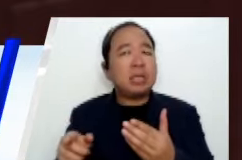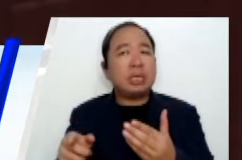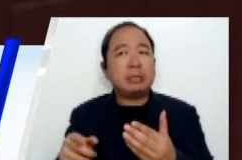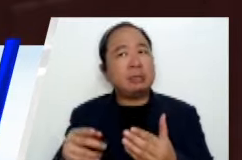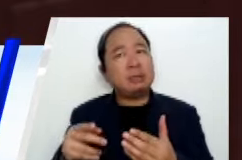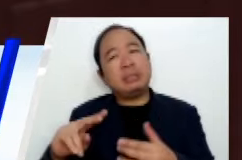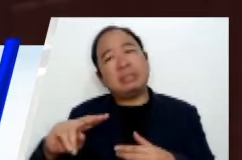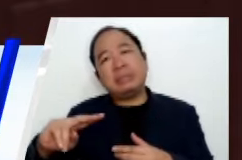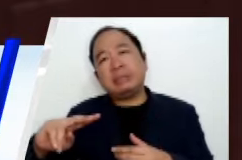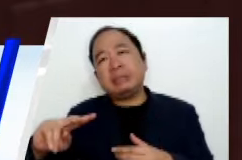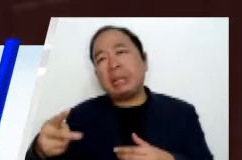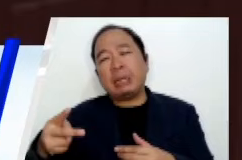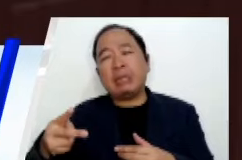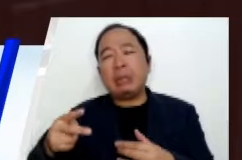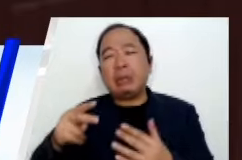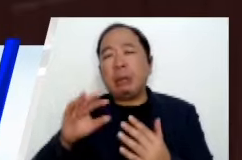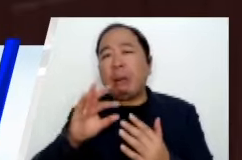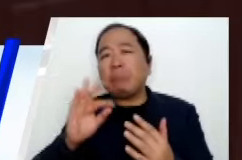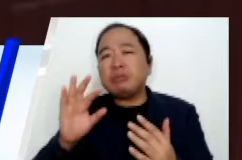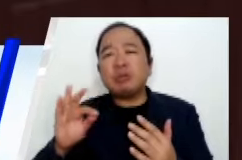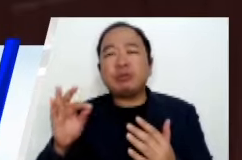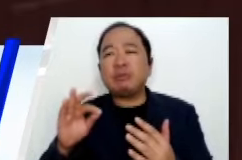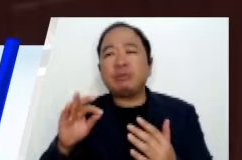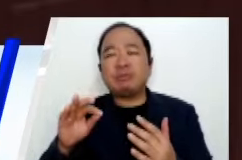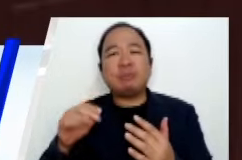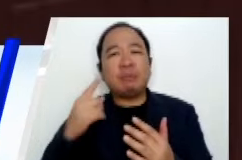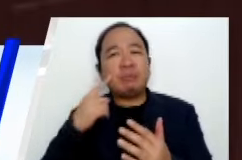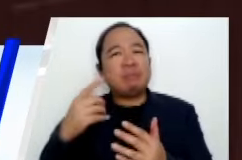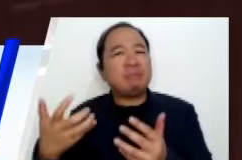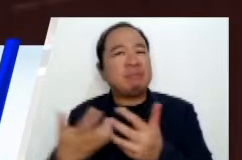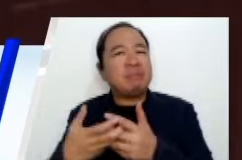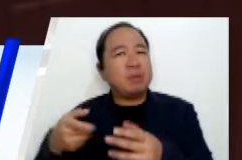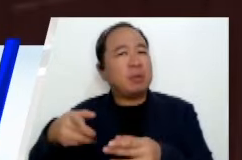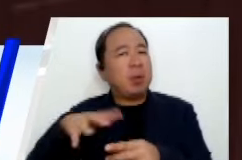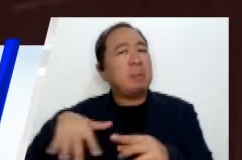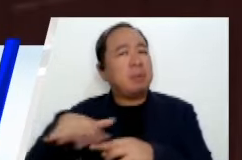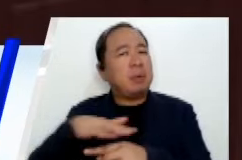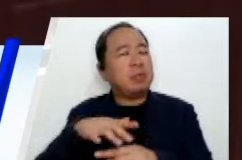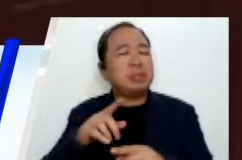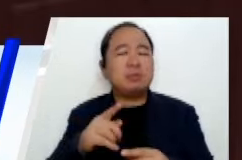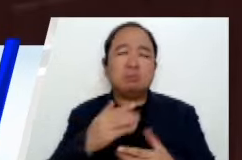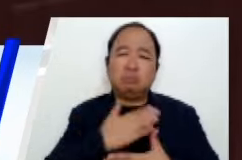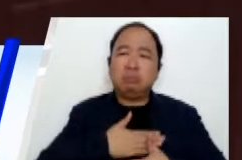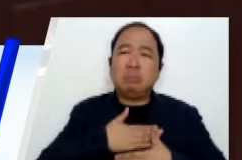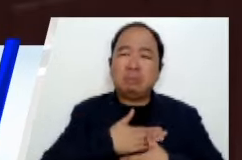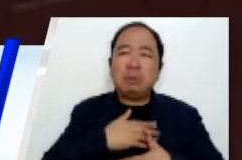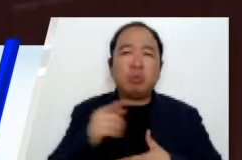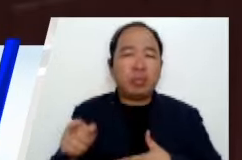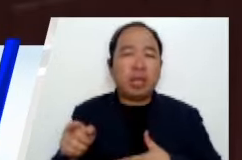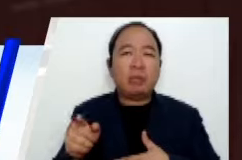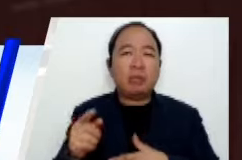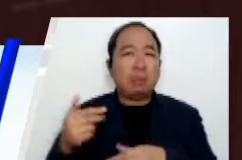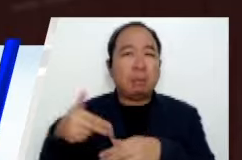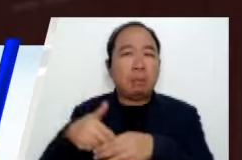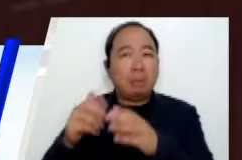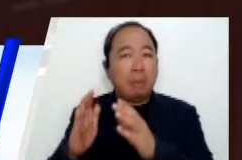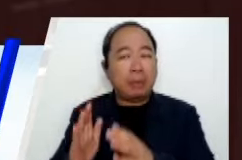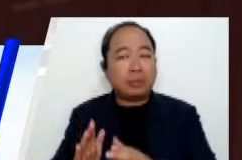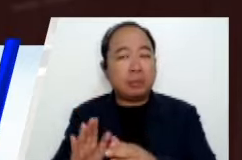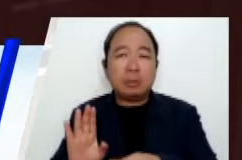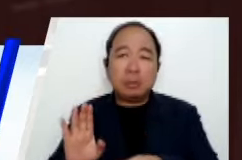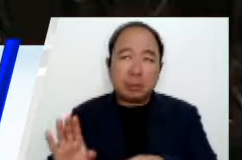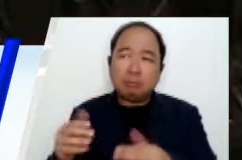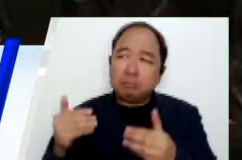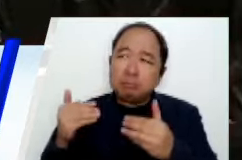option. And then I appreciate the participants for conducting the